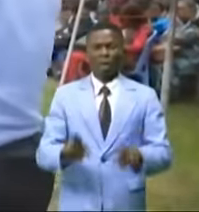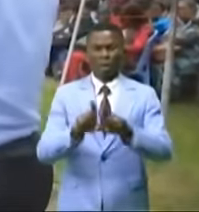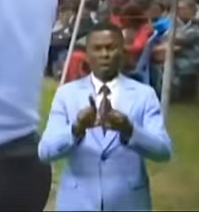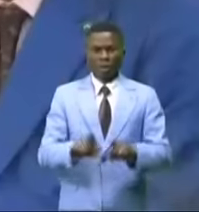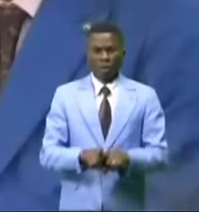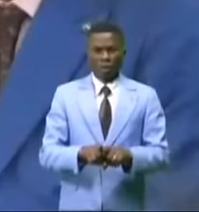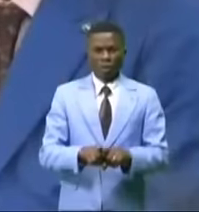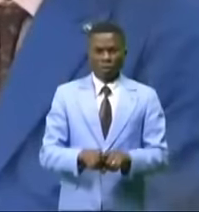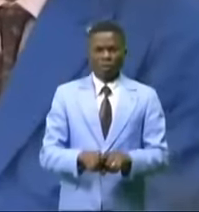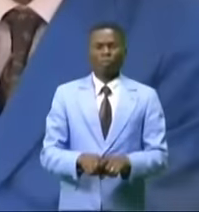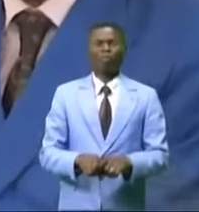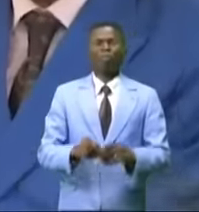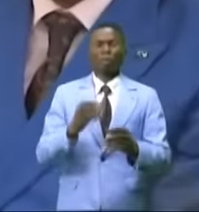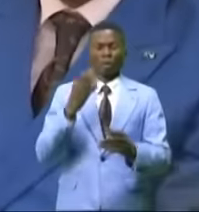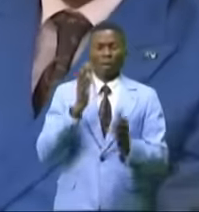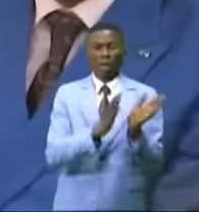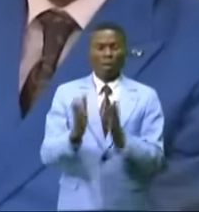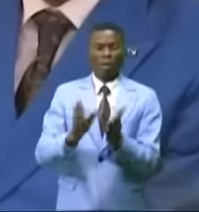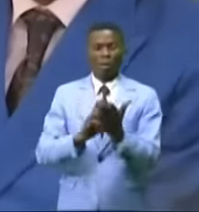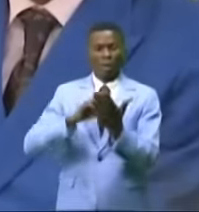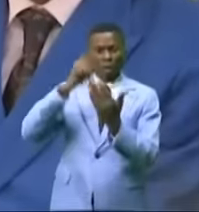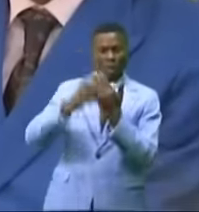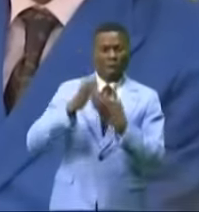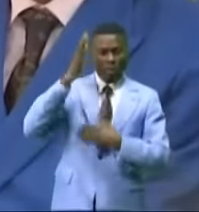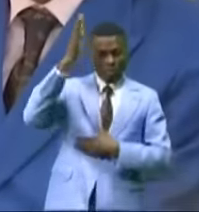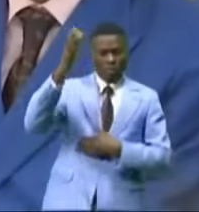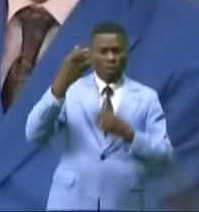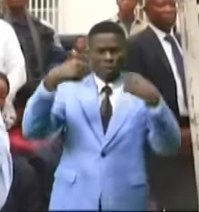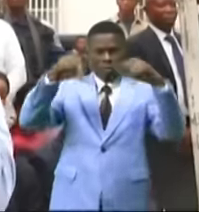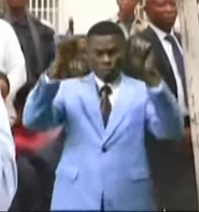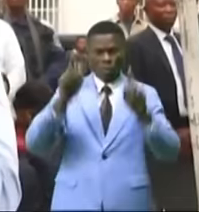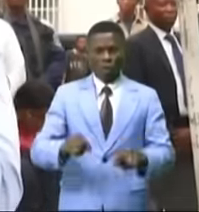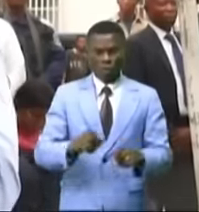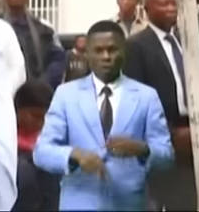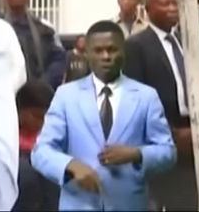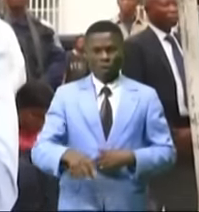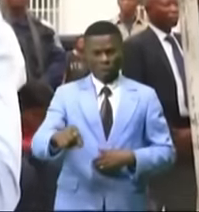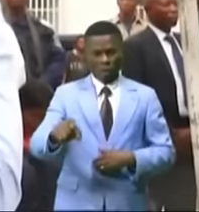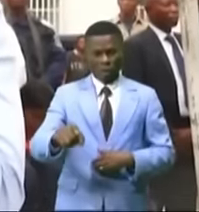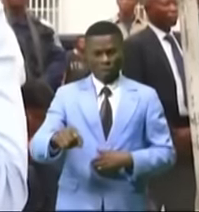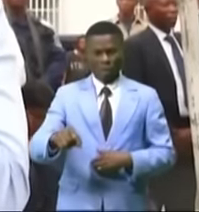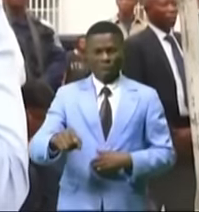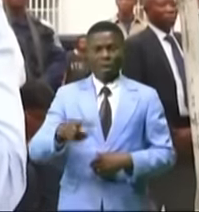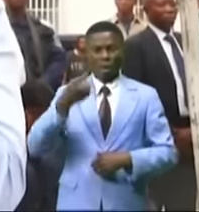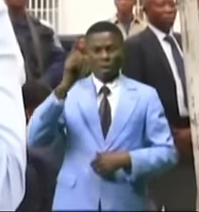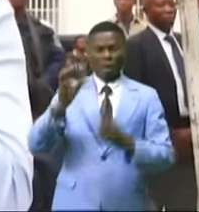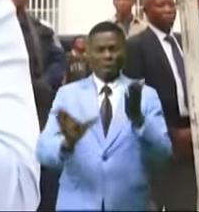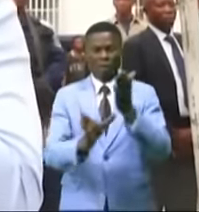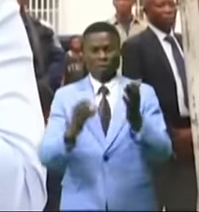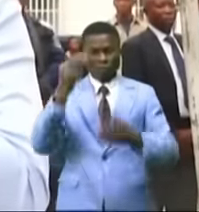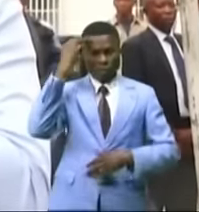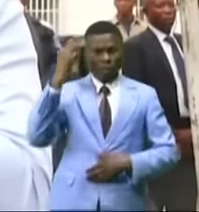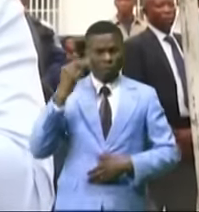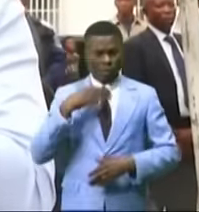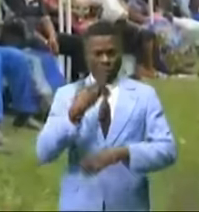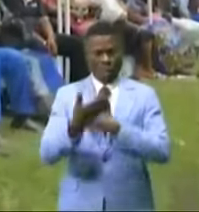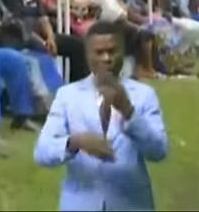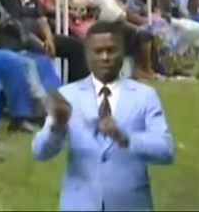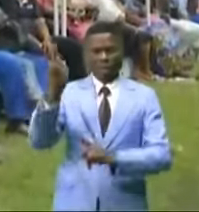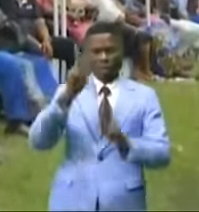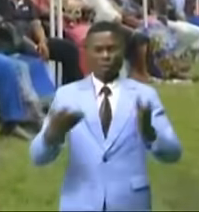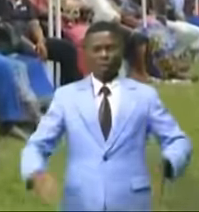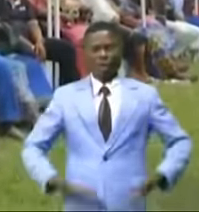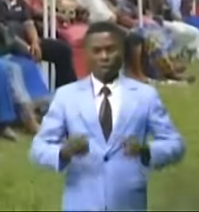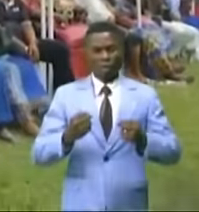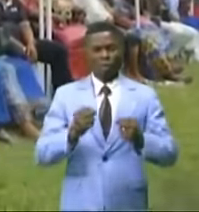une rétrospective et projeter des perspectives à atteindre pour l'année en cours. Le vice-premier ministre, ministre de la fonction publique, a salué